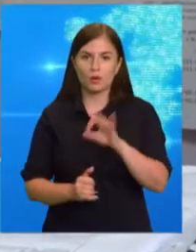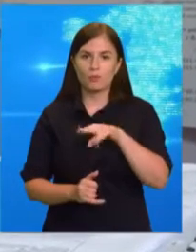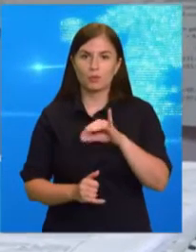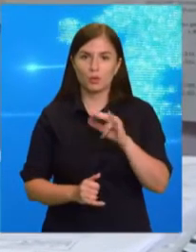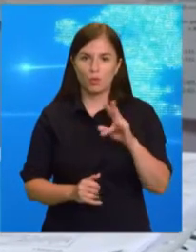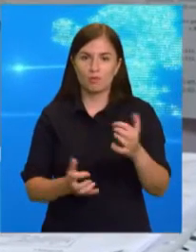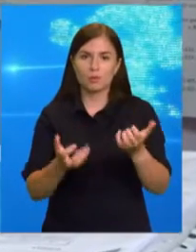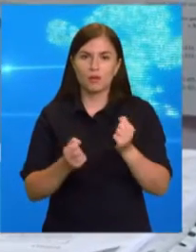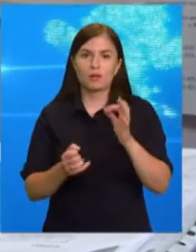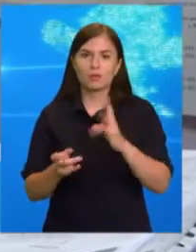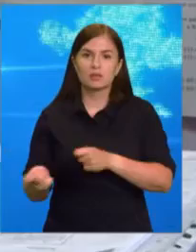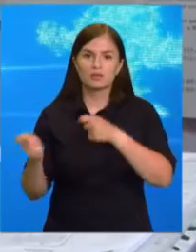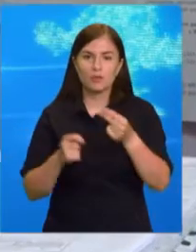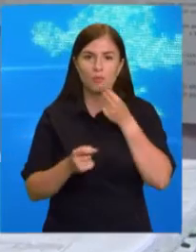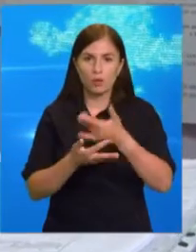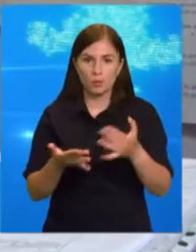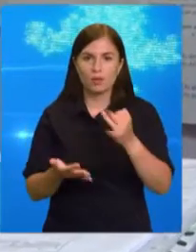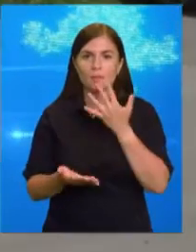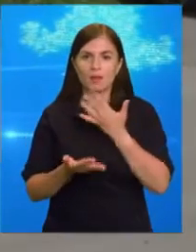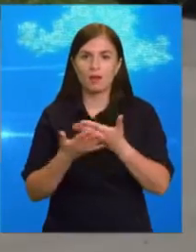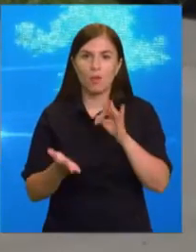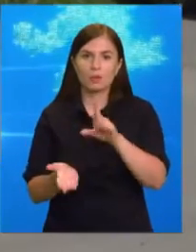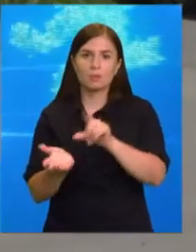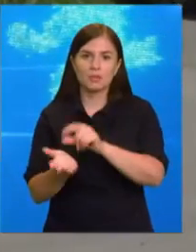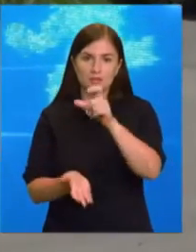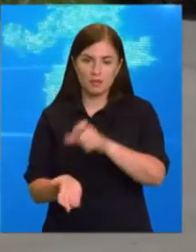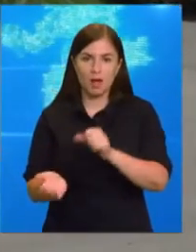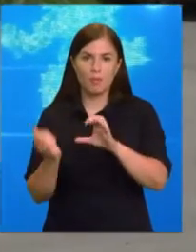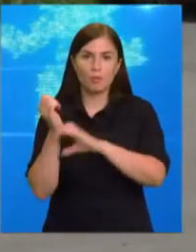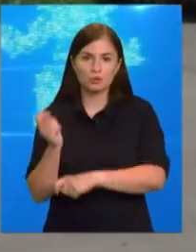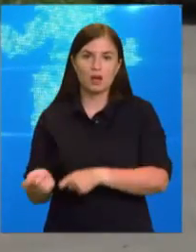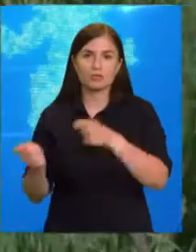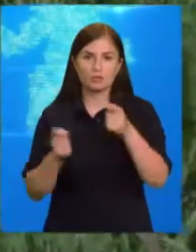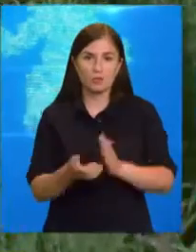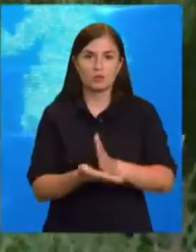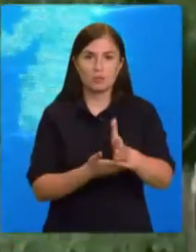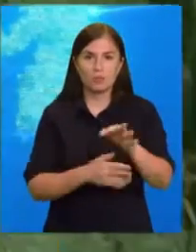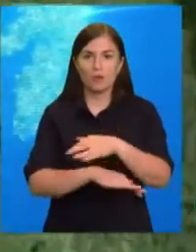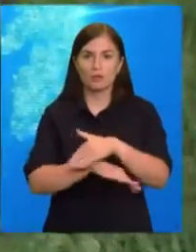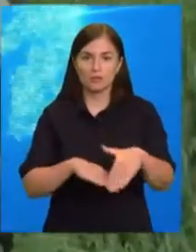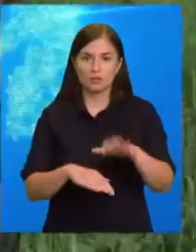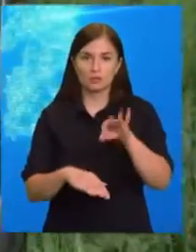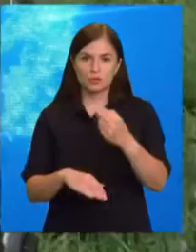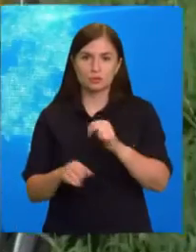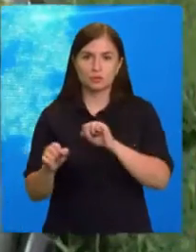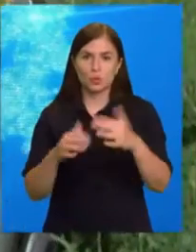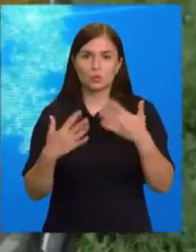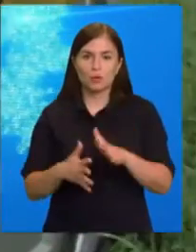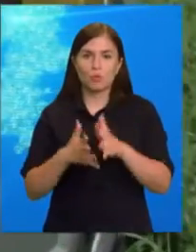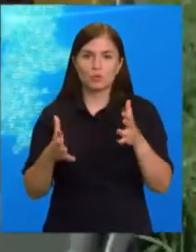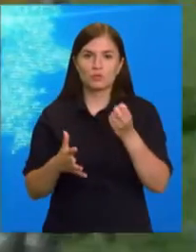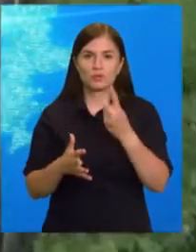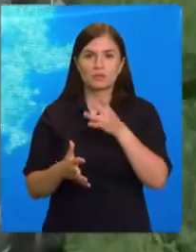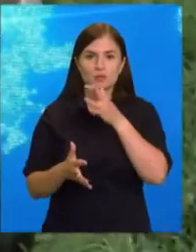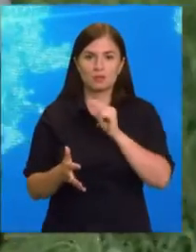заказы на доставку продуктов и медикаментов от пенсионеров, а после разводит их по адресам. В соцзащите она уже больше 12 лет.